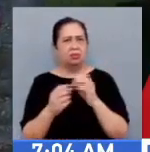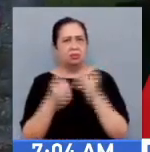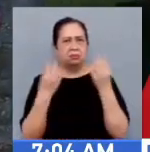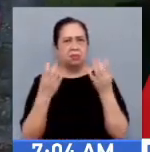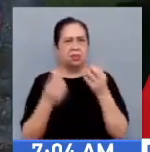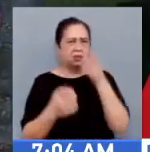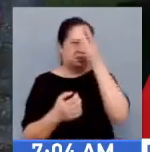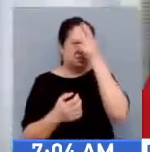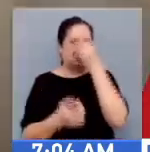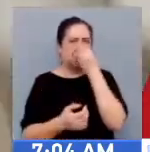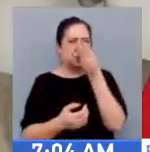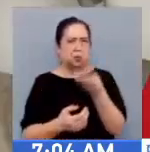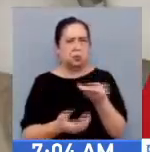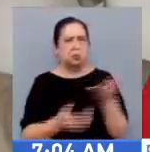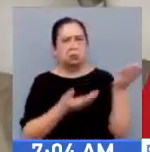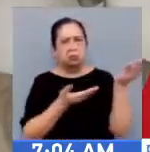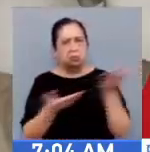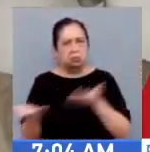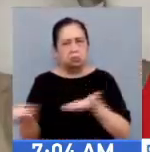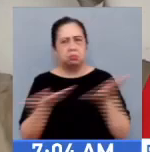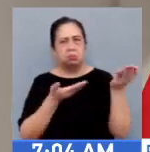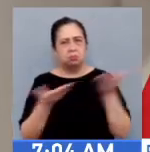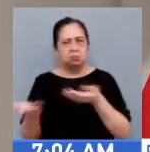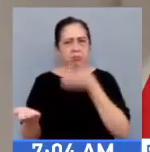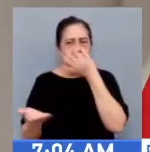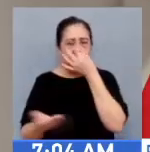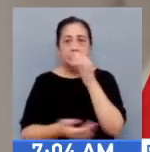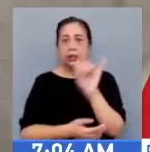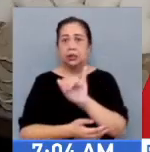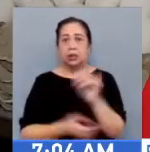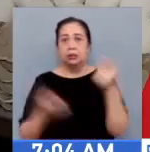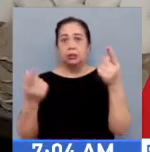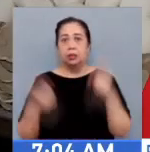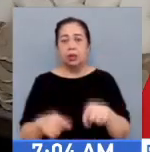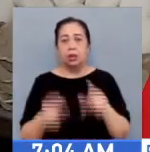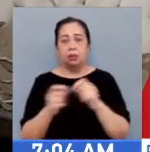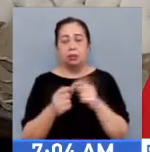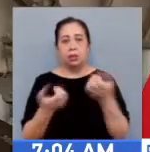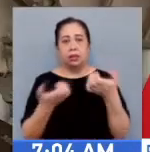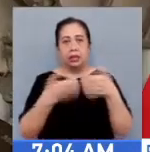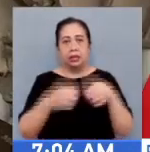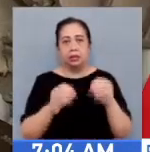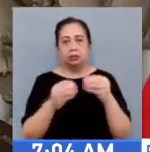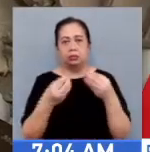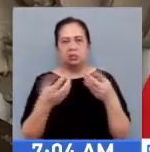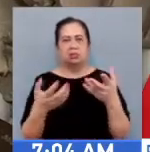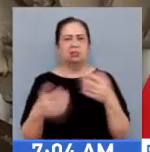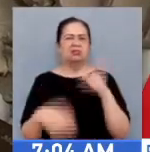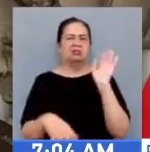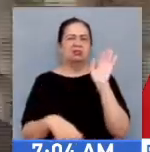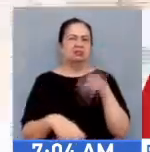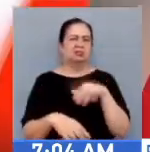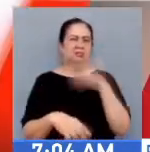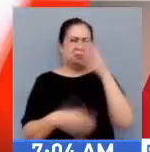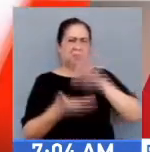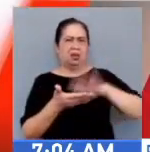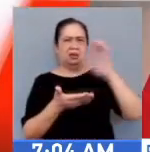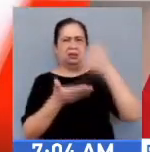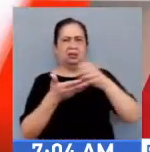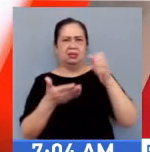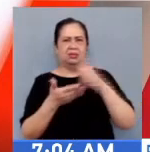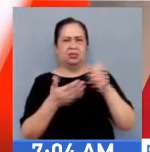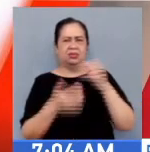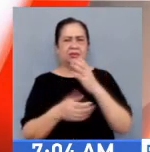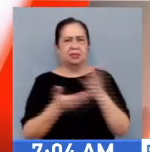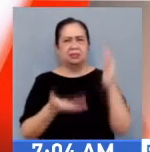Kumbaga, konti-konti lang. Ganito rin daw ang nangyari sa mga egg producer na tinabangan na rin daw dahil sa mahal na gastusin. Mahabang